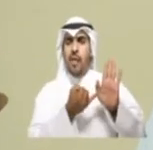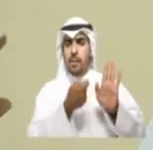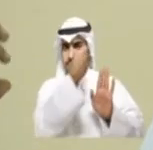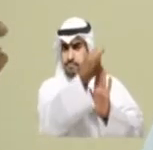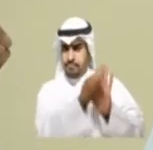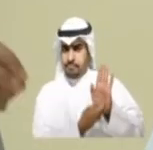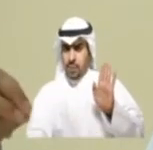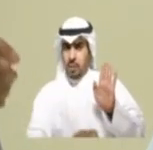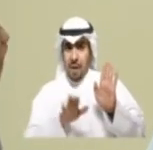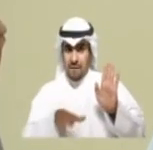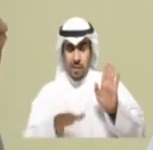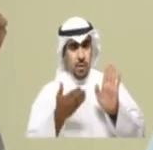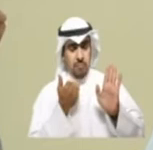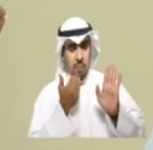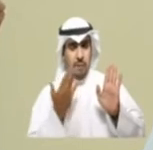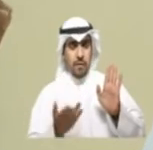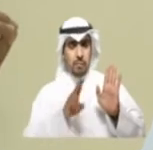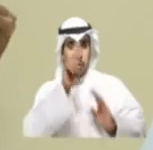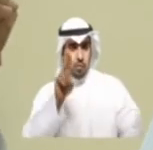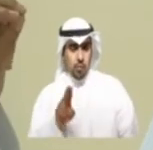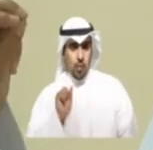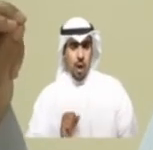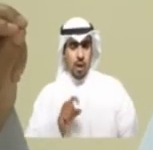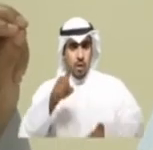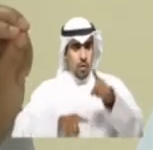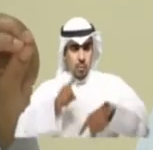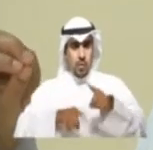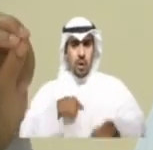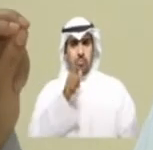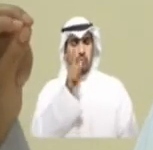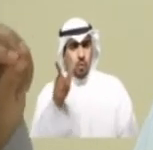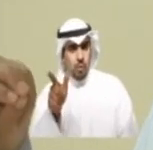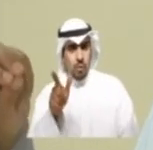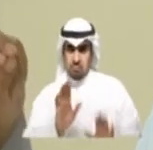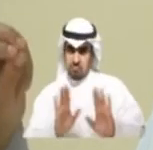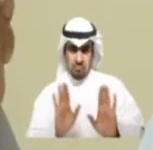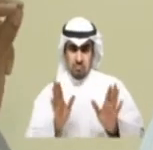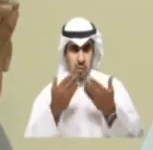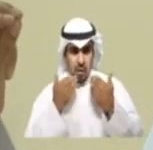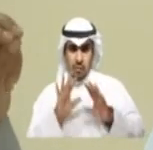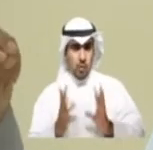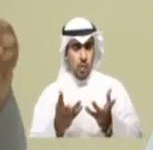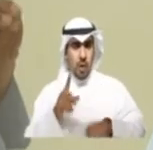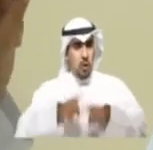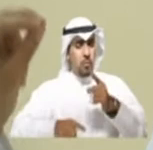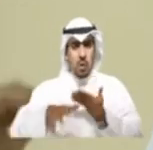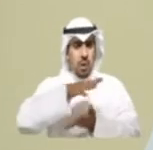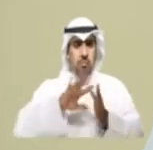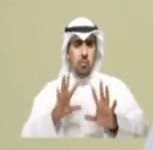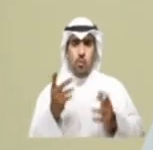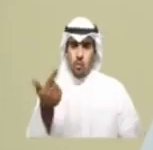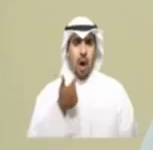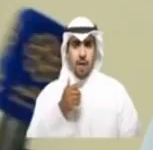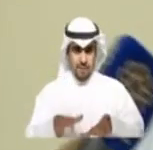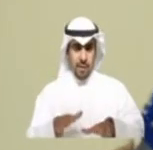أي ملاحظة أو شكوى أو هناك أي تقصير من هنا أو هناك يعني وصل إليكم